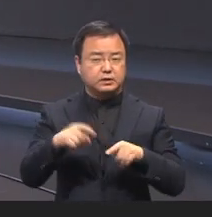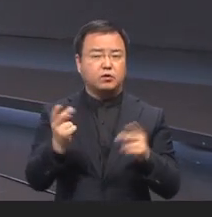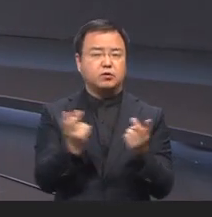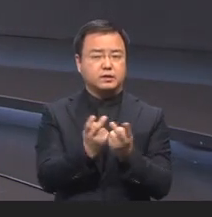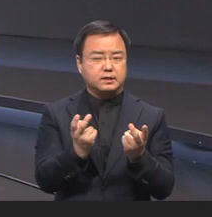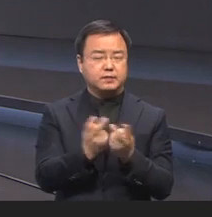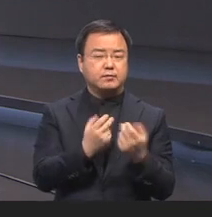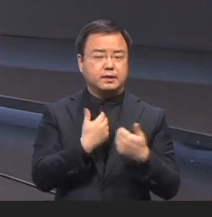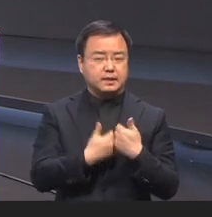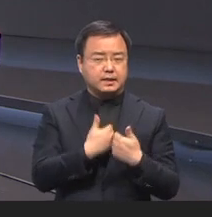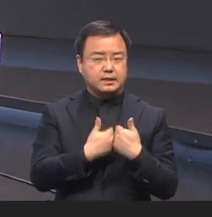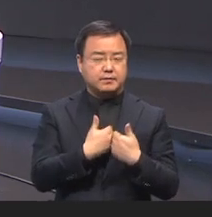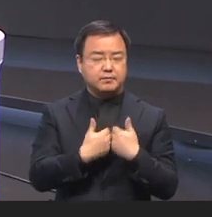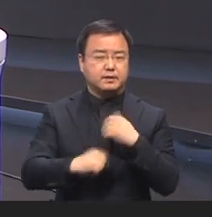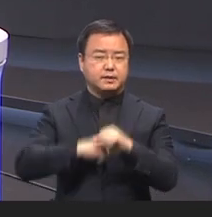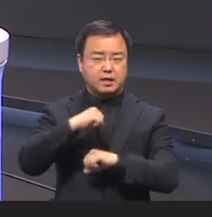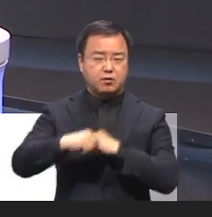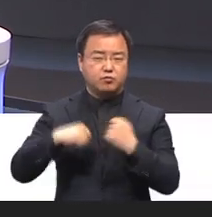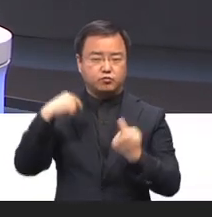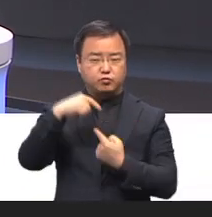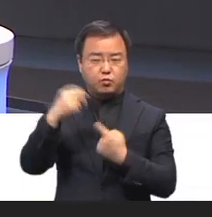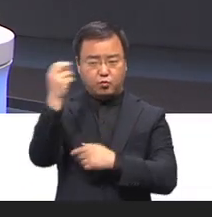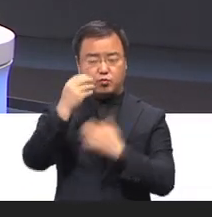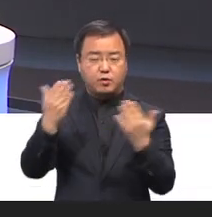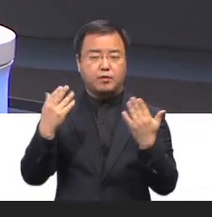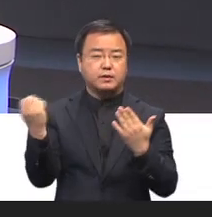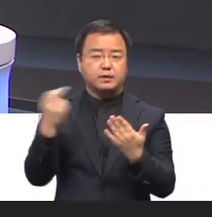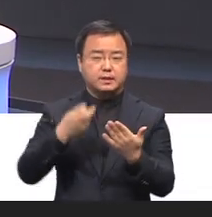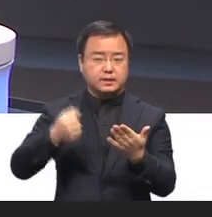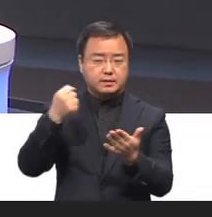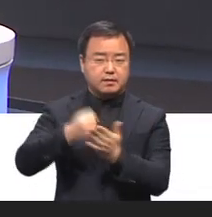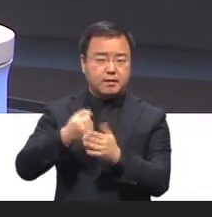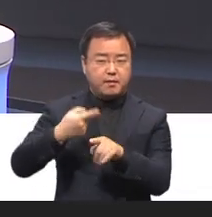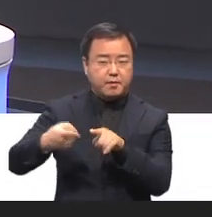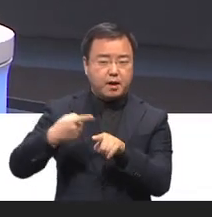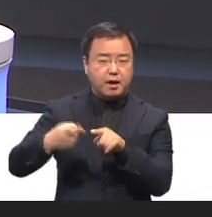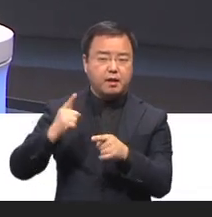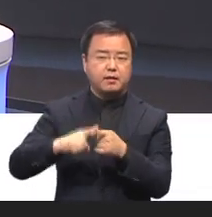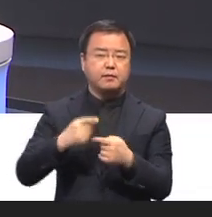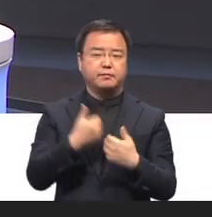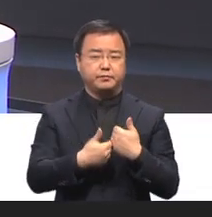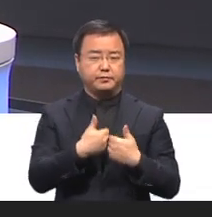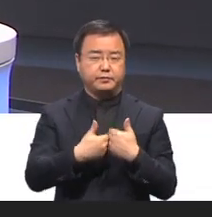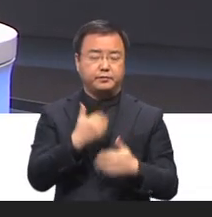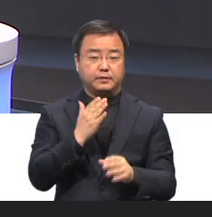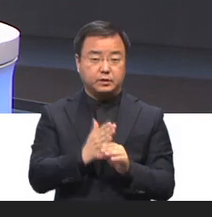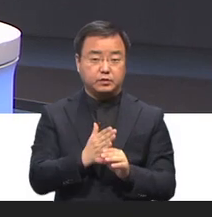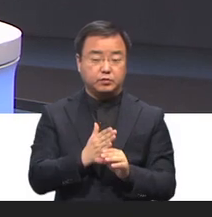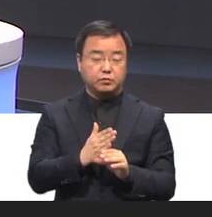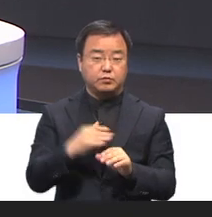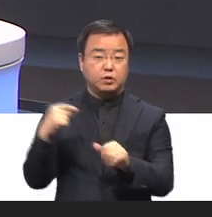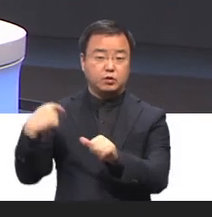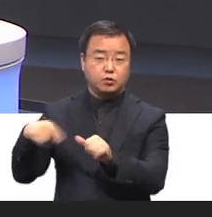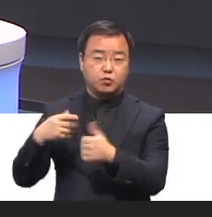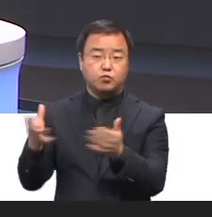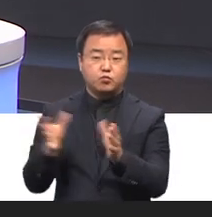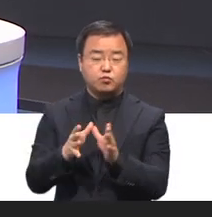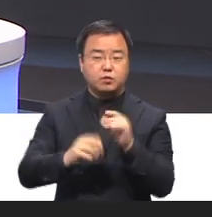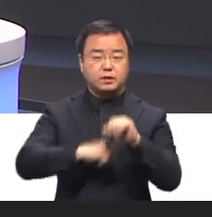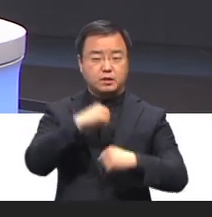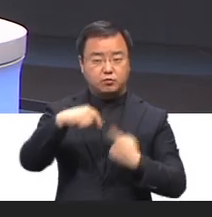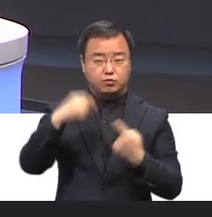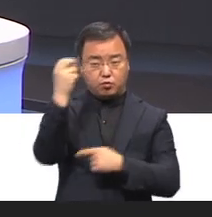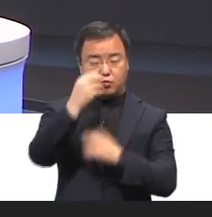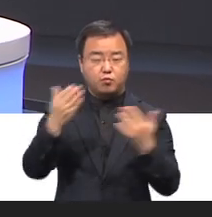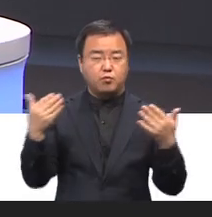갈등은 자사고 재지정 평가를 앞두고도 여러 가지로 이뤄지고 있는데요. 교육당국과 자사고의 갈등은 뭐 예고됐습니다만